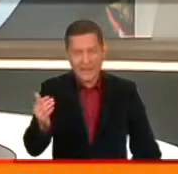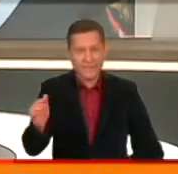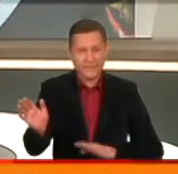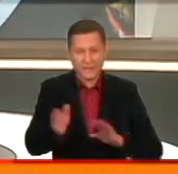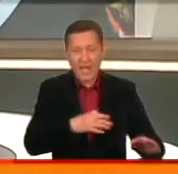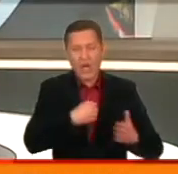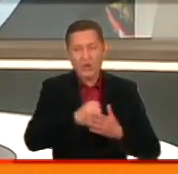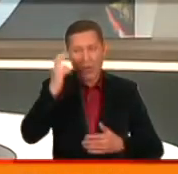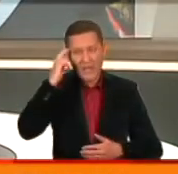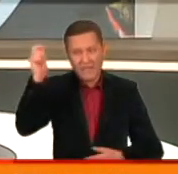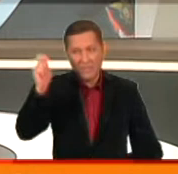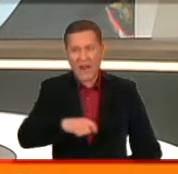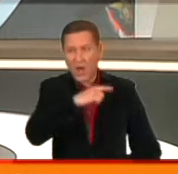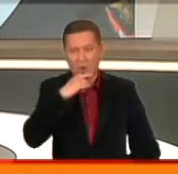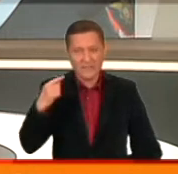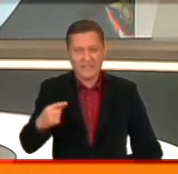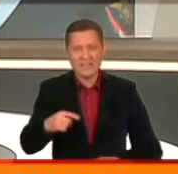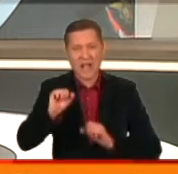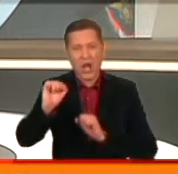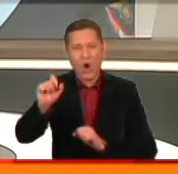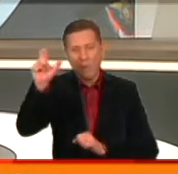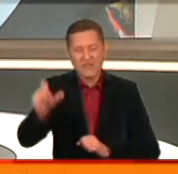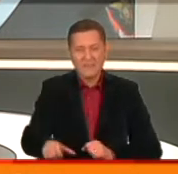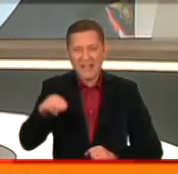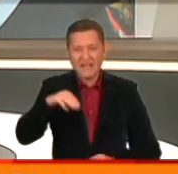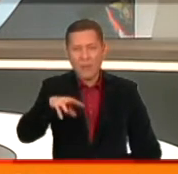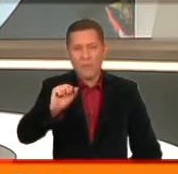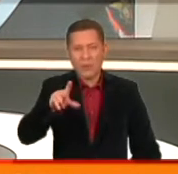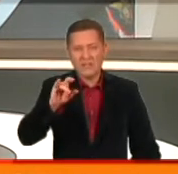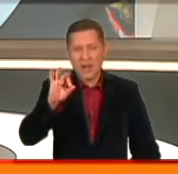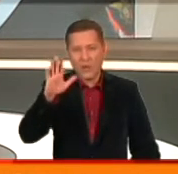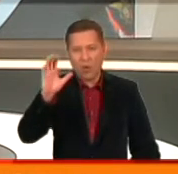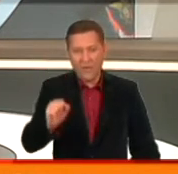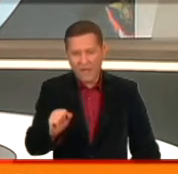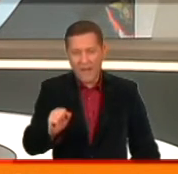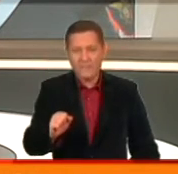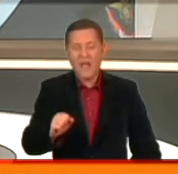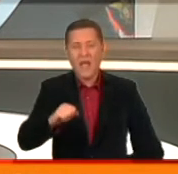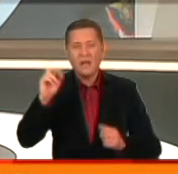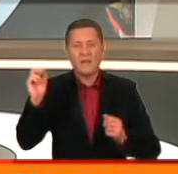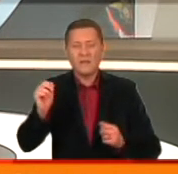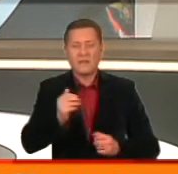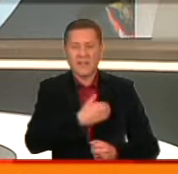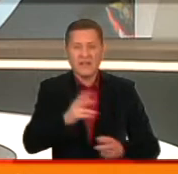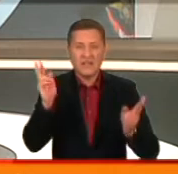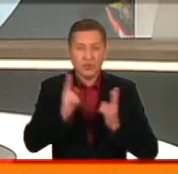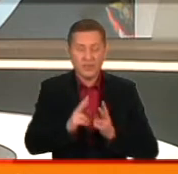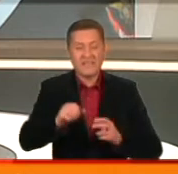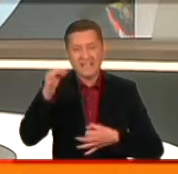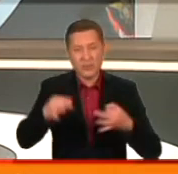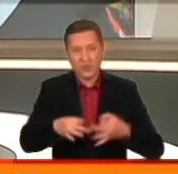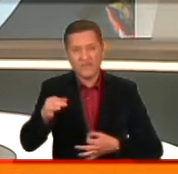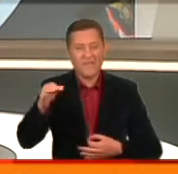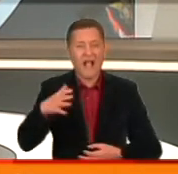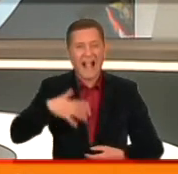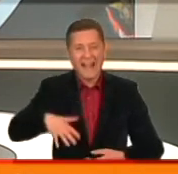Тим часом до Києва приїхала російська омбудсменка Тетяна Москалькова. Мета її візиту – зустрітись із засудженими кримським